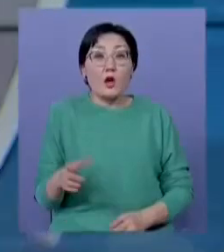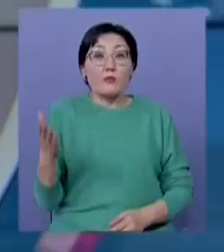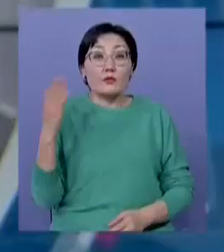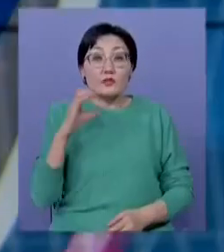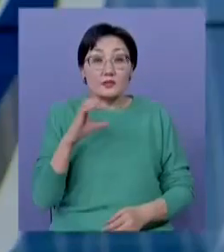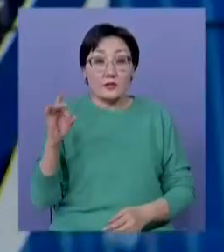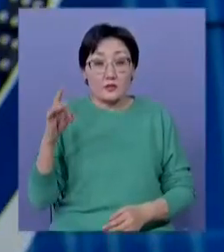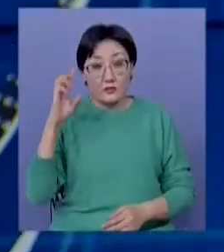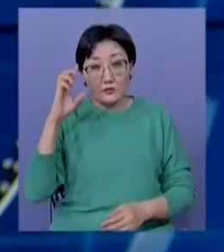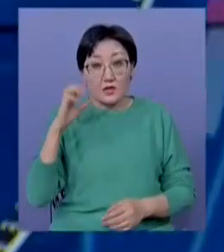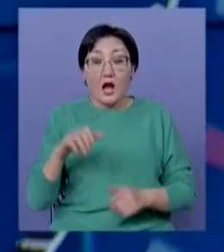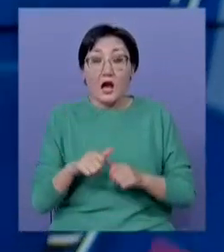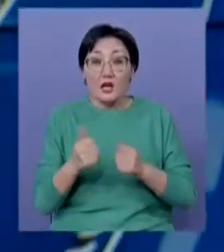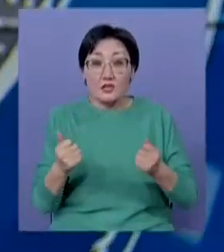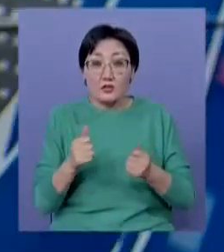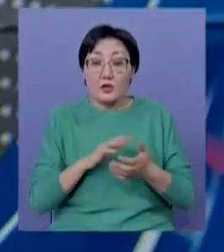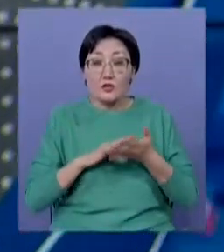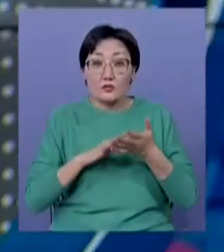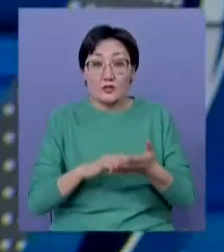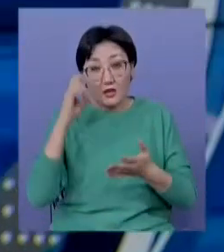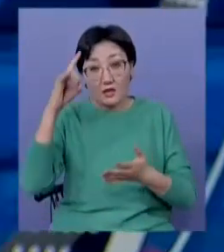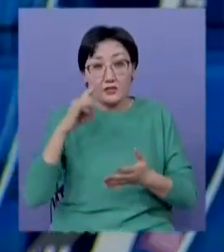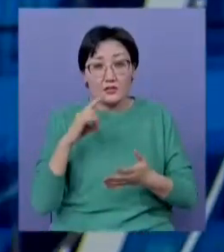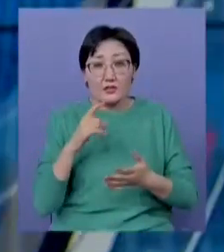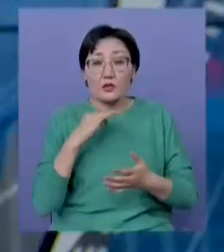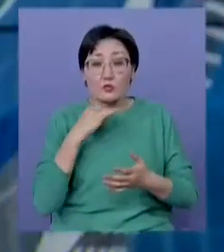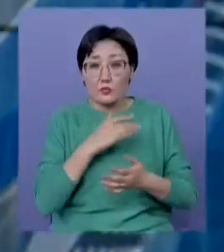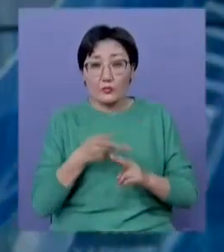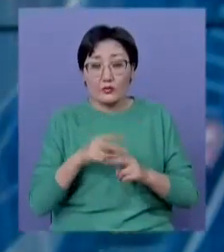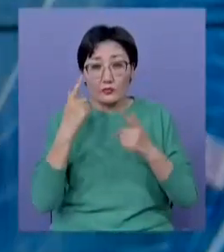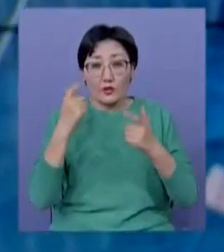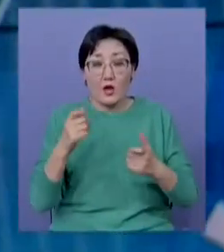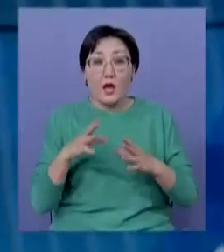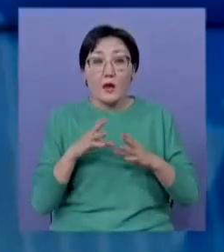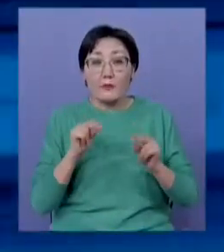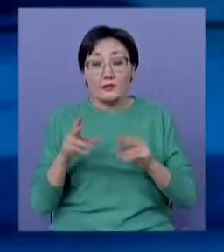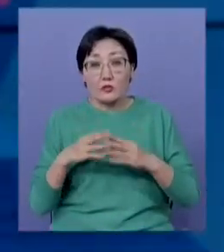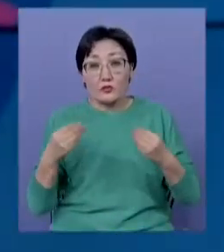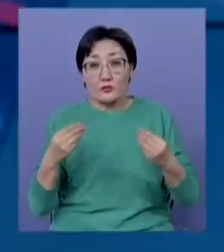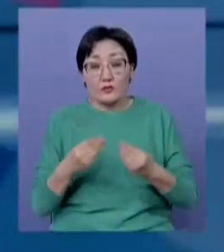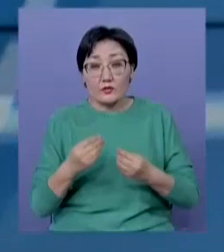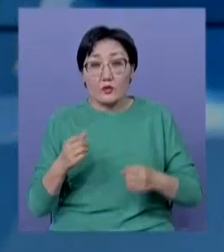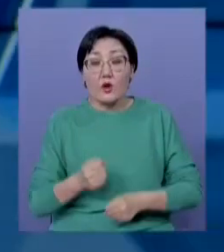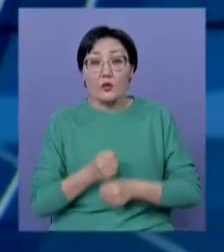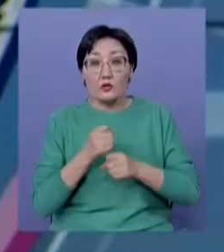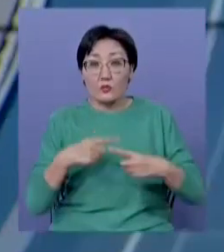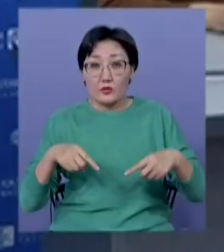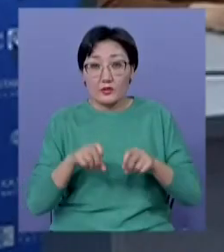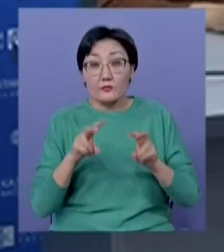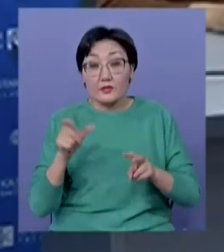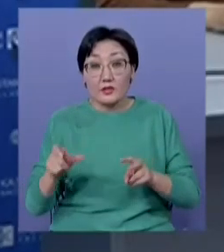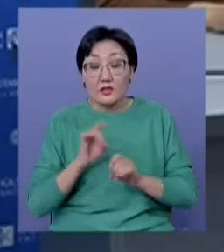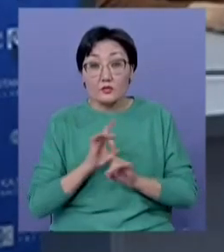Посткеңестік елдердің ішінде ажырасуға арыз жазатындар Қазақстанда көп. Мұндай мәліметті бақытты отбасы ресурстық қолда орталығының мамандары келтіріп